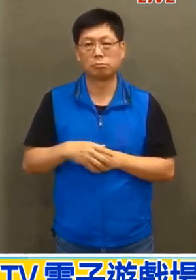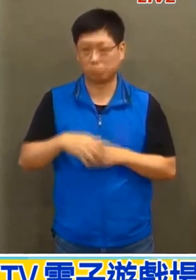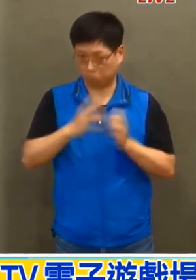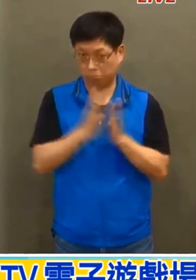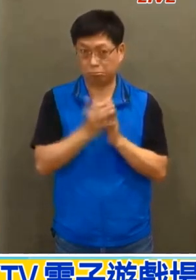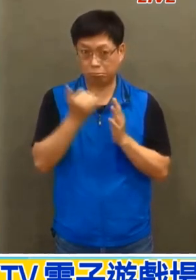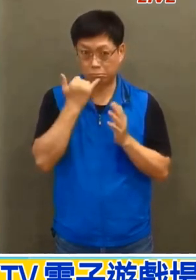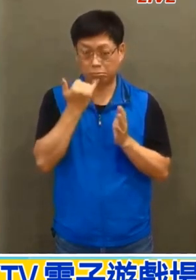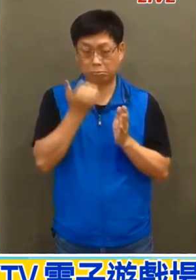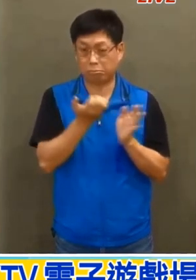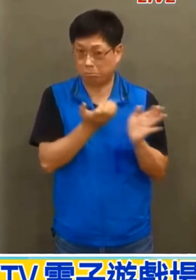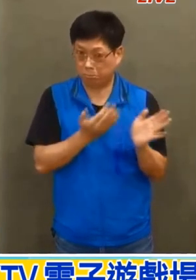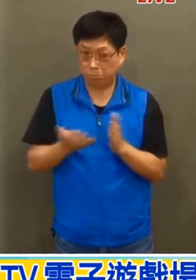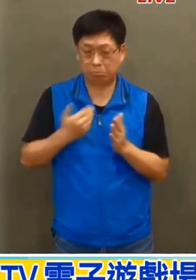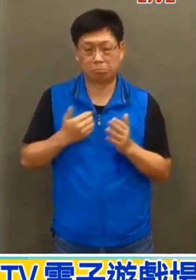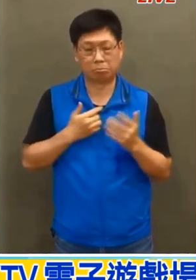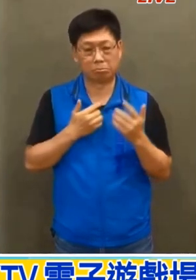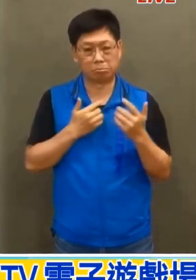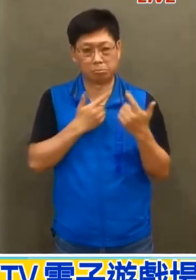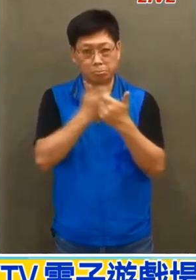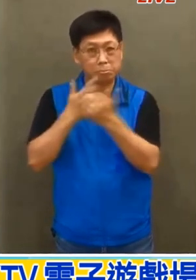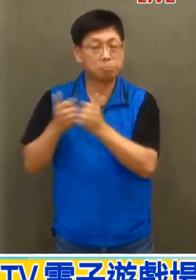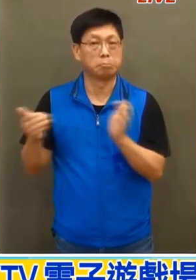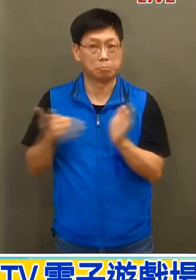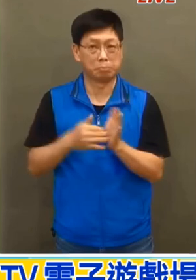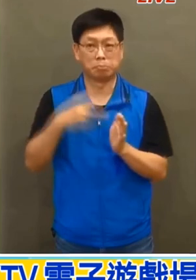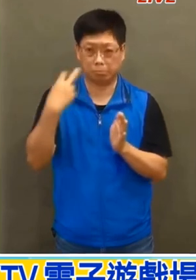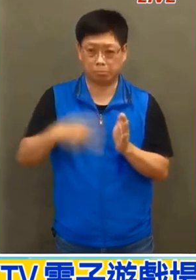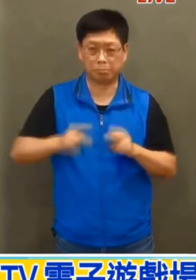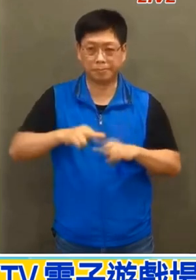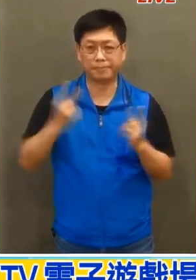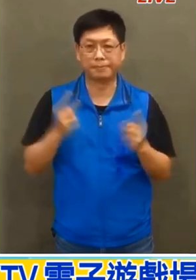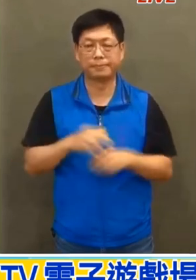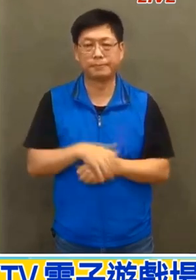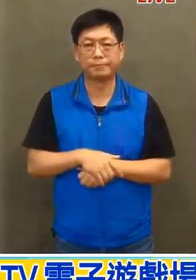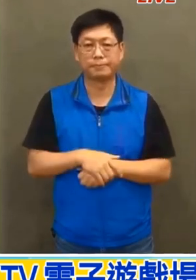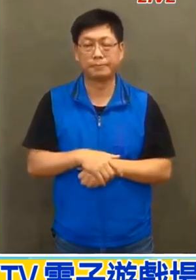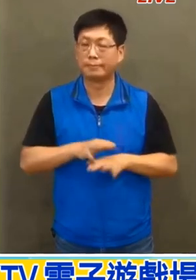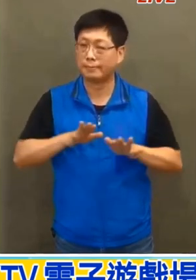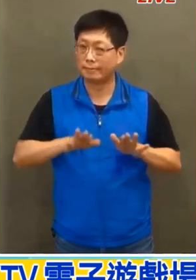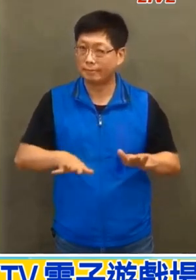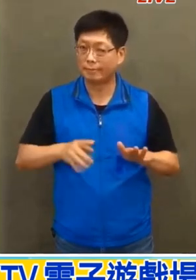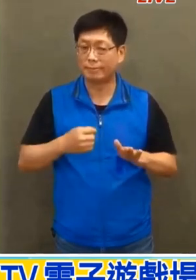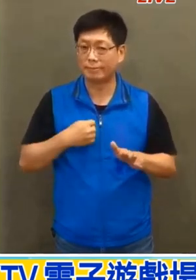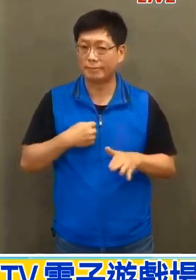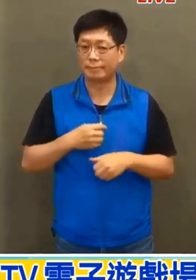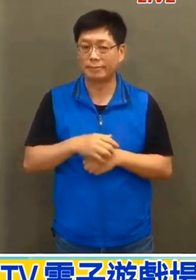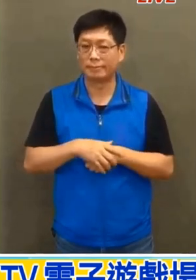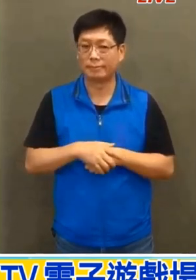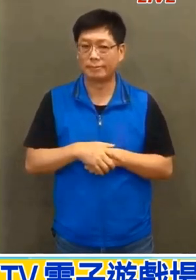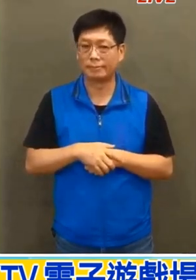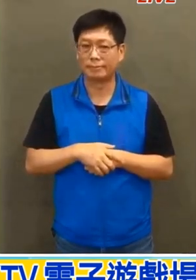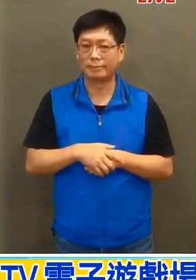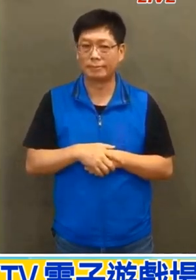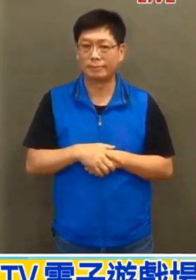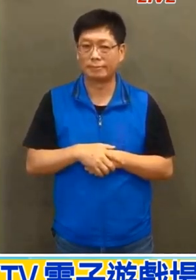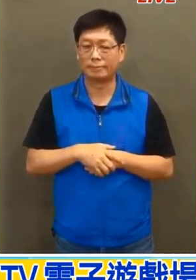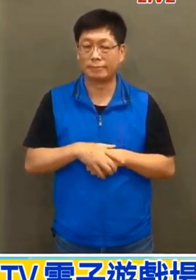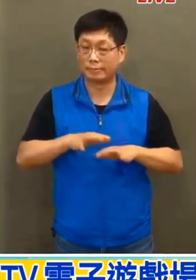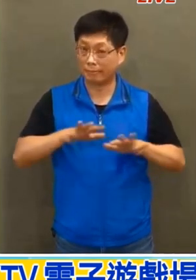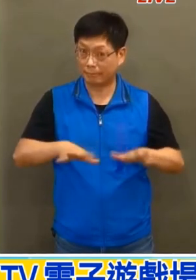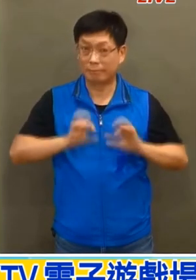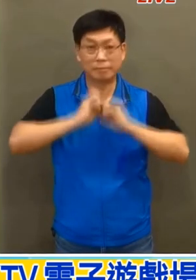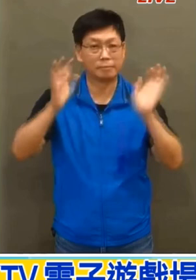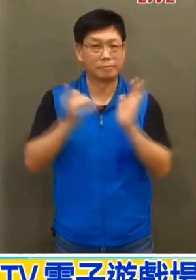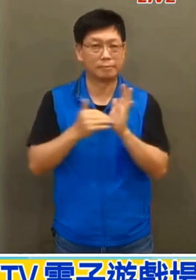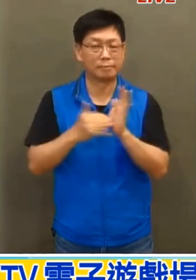做好充分的面对才可以开放。那目前在今天宣